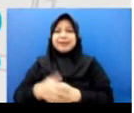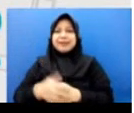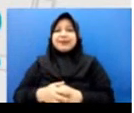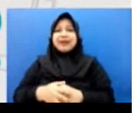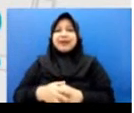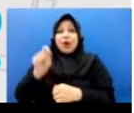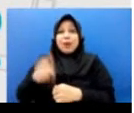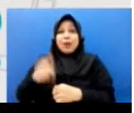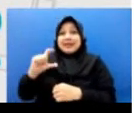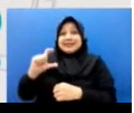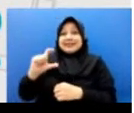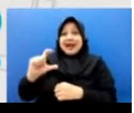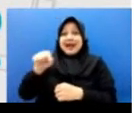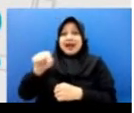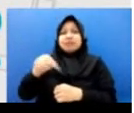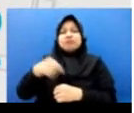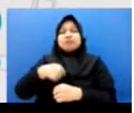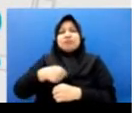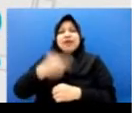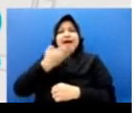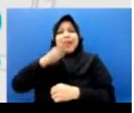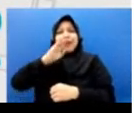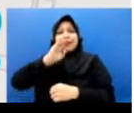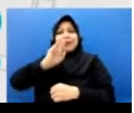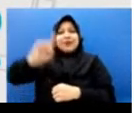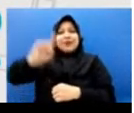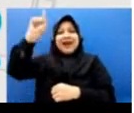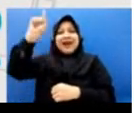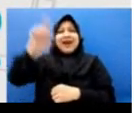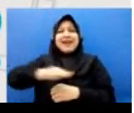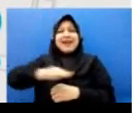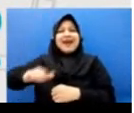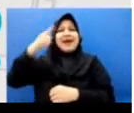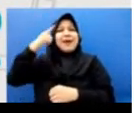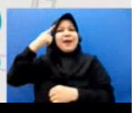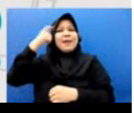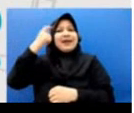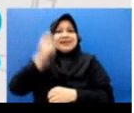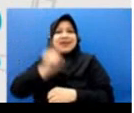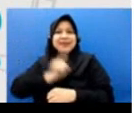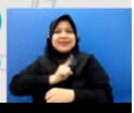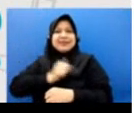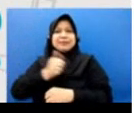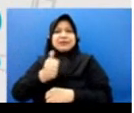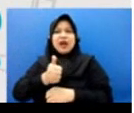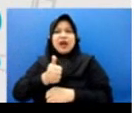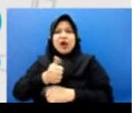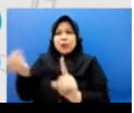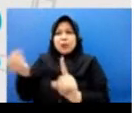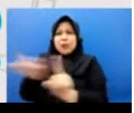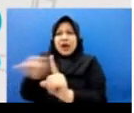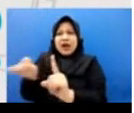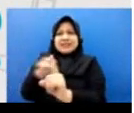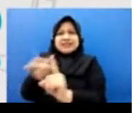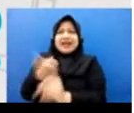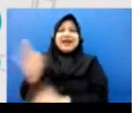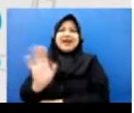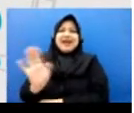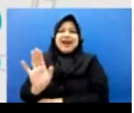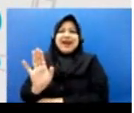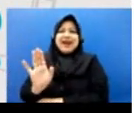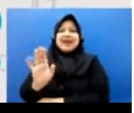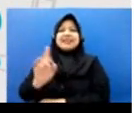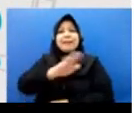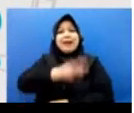saya alhamdulillah berhasil membuat anak itu bisa belajar mandiri tanpa harus kita paksa-paksa. Karena mereka sudah tahu